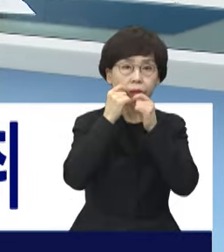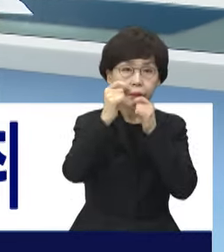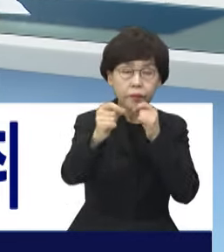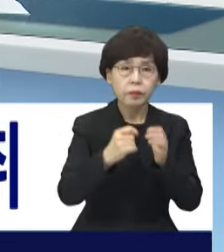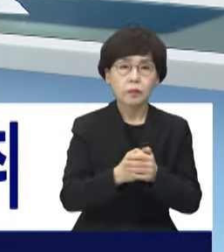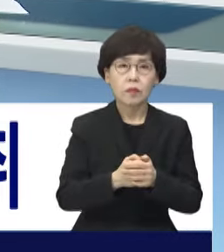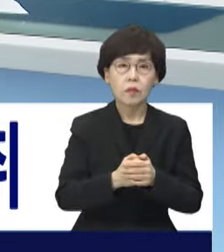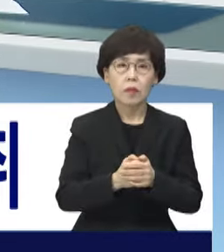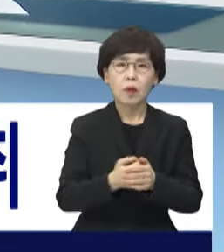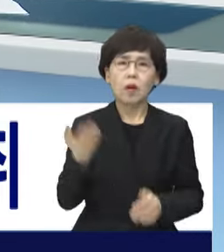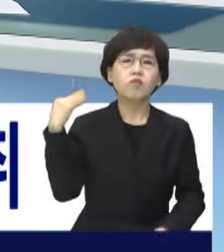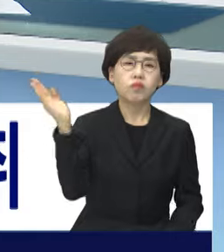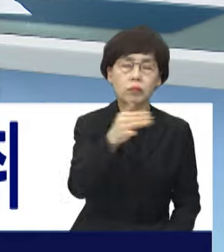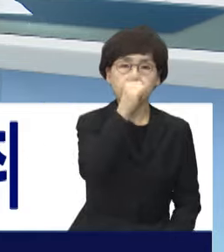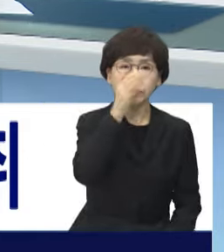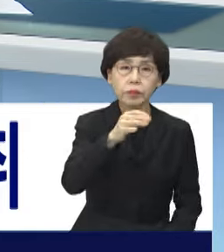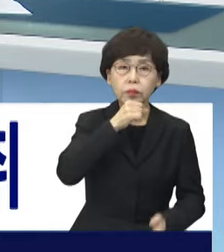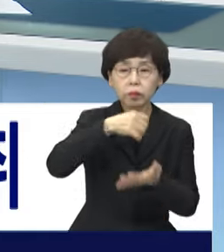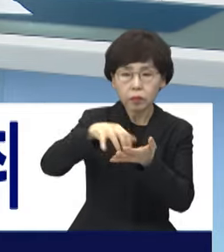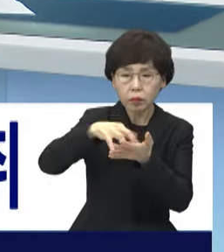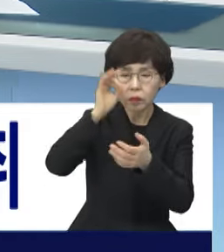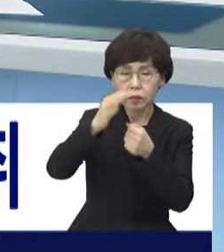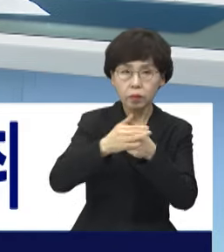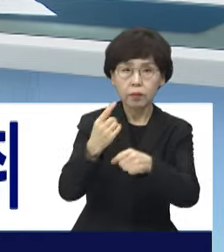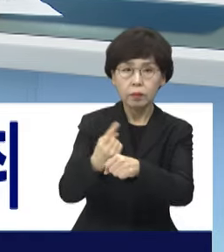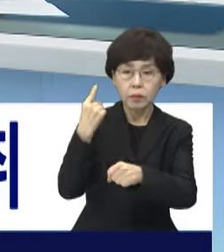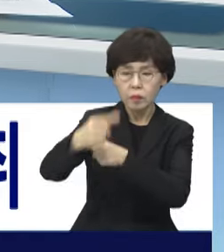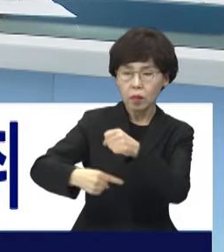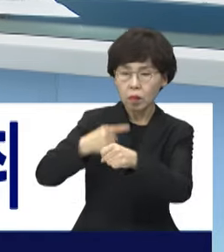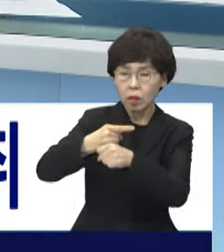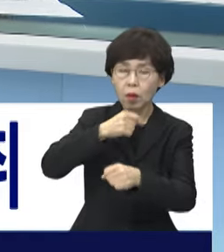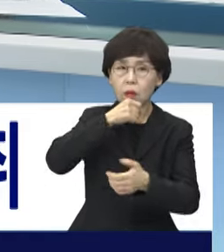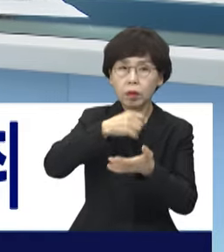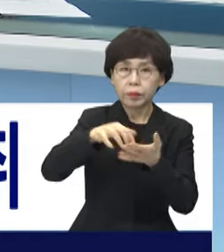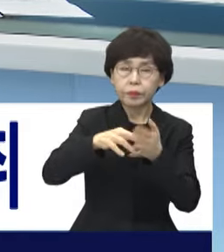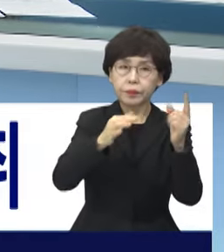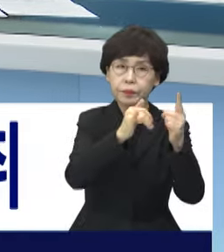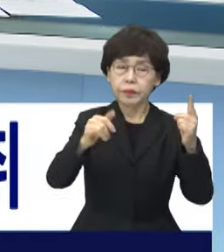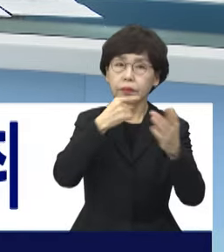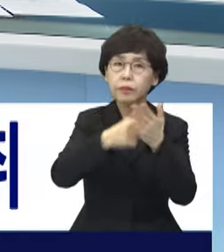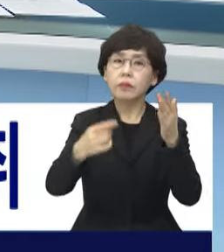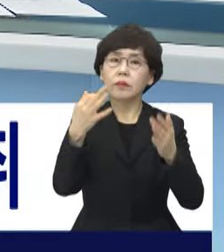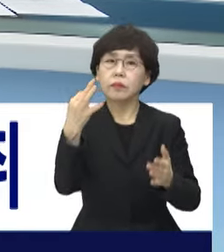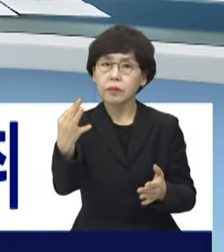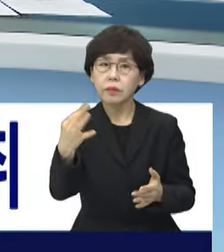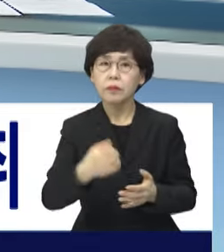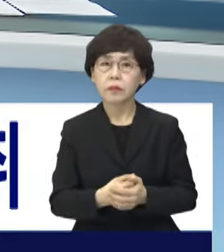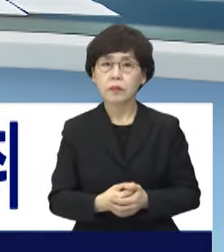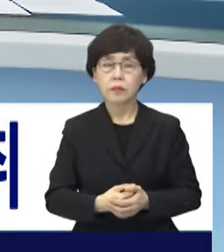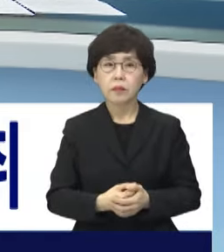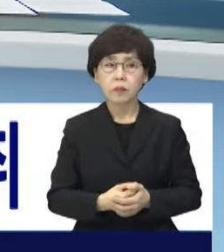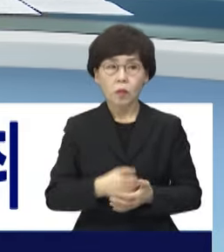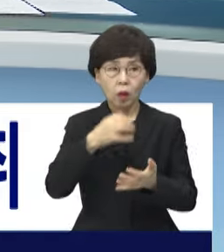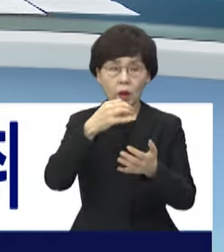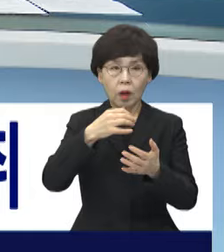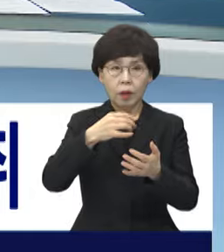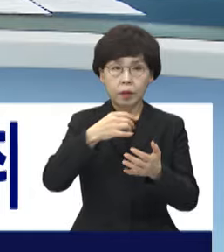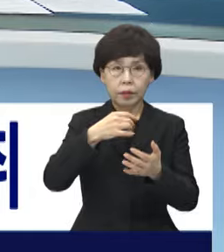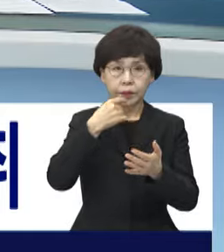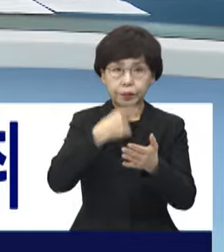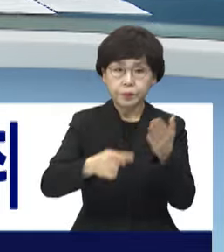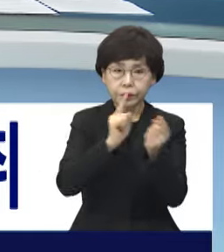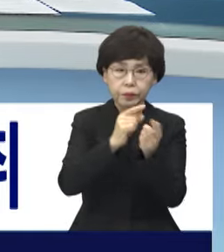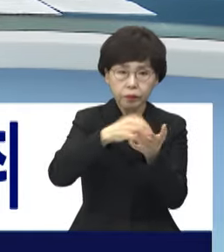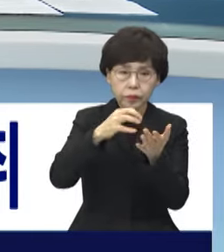일은 아니지요 근데 통계를 보니까 작년 한해 통계에서 1인당 피해액이 건수는 줄었는데 1인당